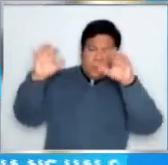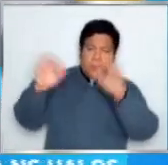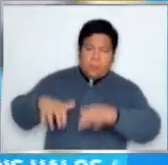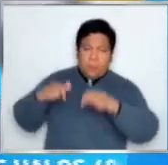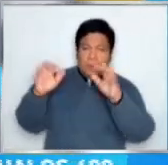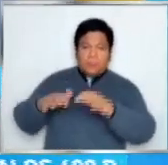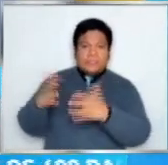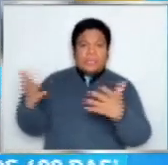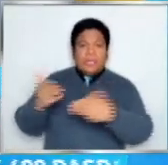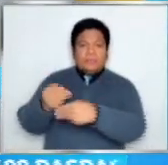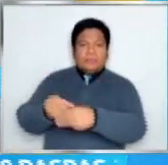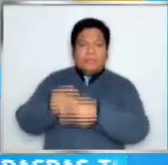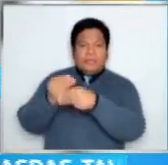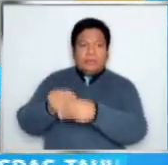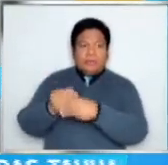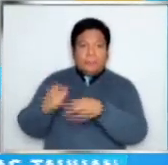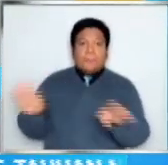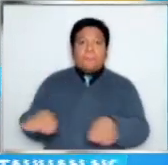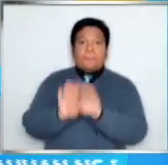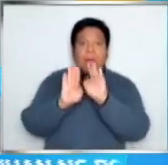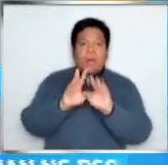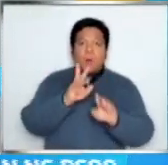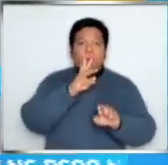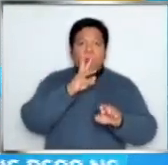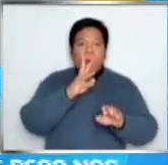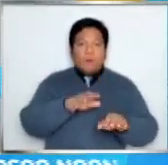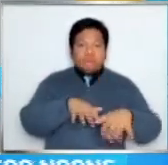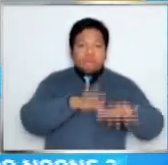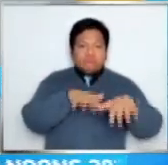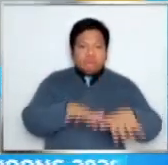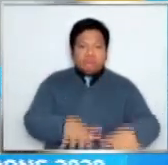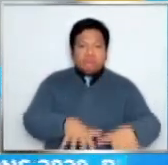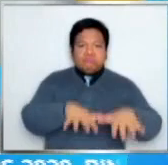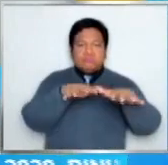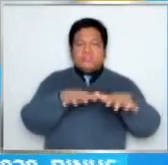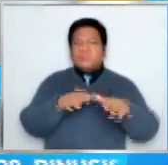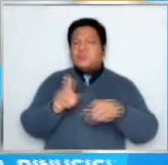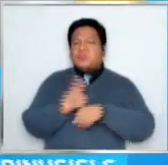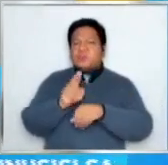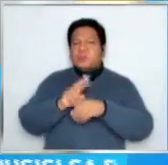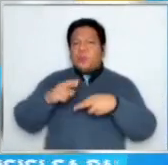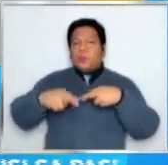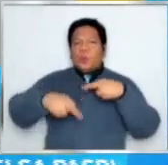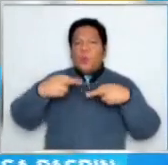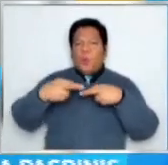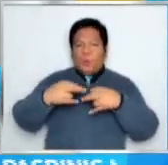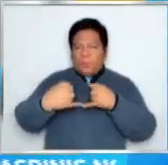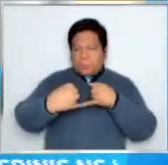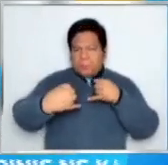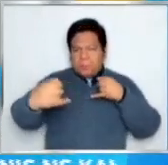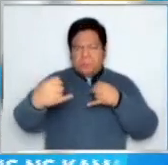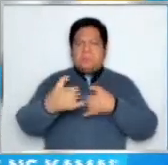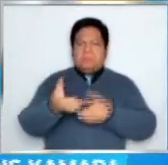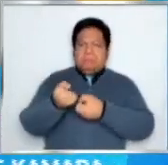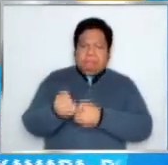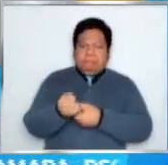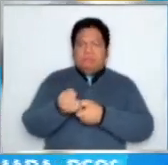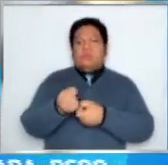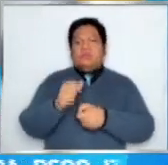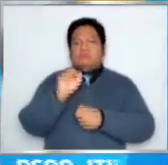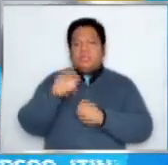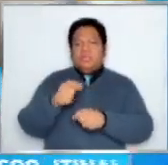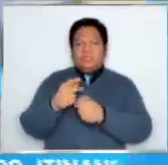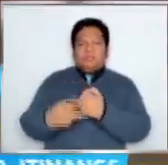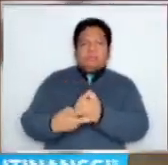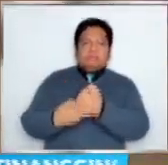19 na pamilya. Kailangan ng gumamit ng lubid ang mga rescuer para hindi sila tangayin ng alon. May karga-karga pa naman ang iba sa kanila ng mga